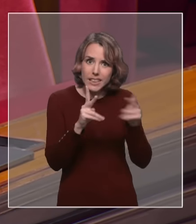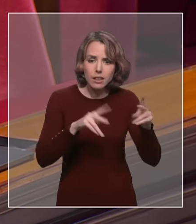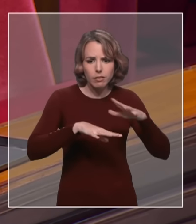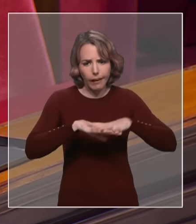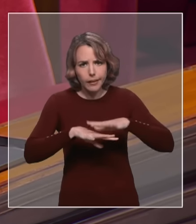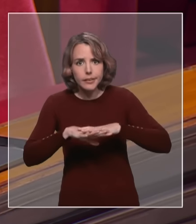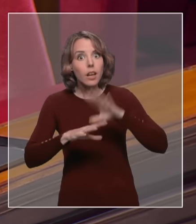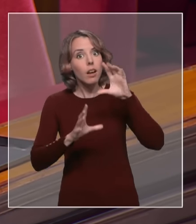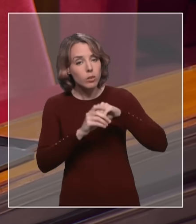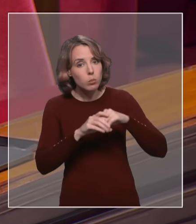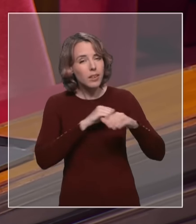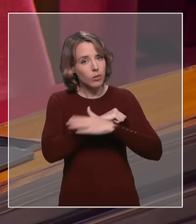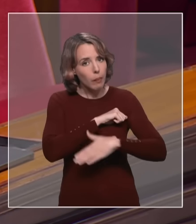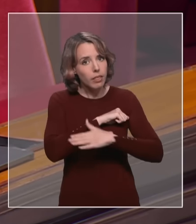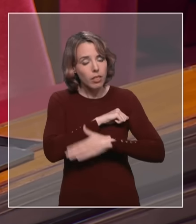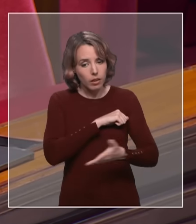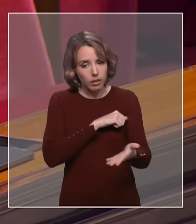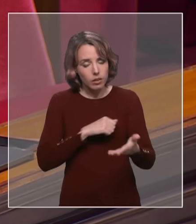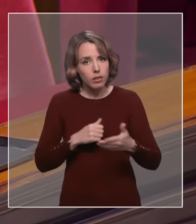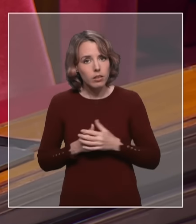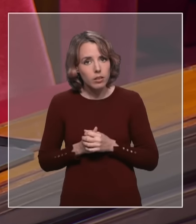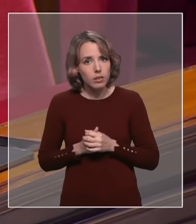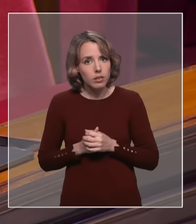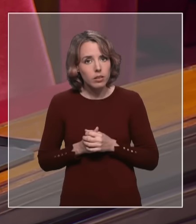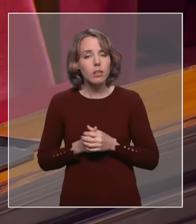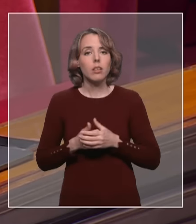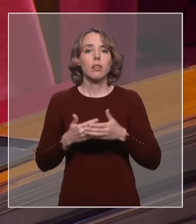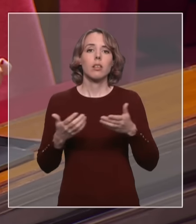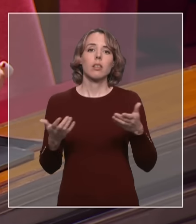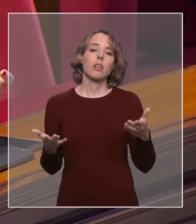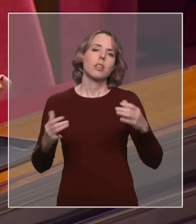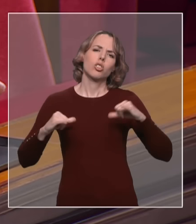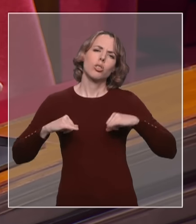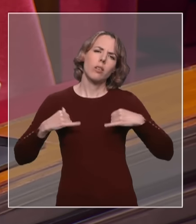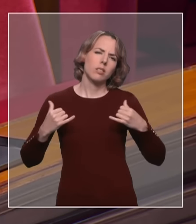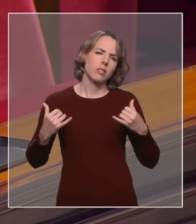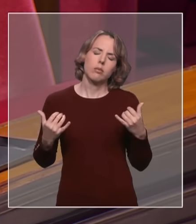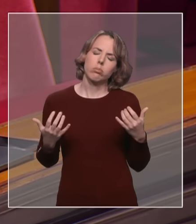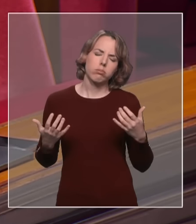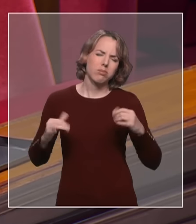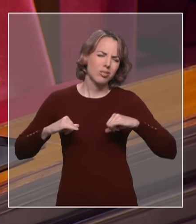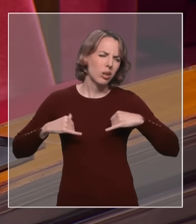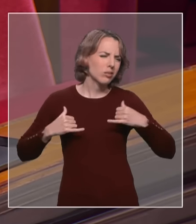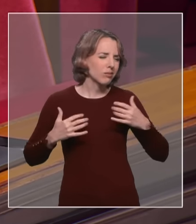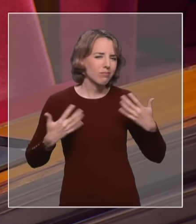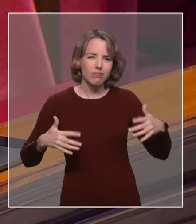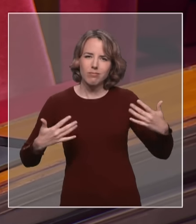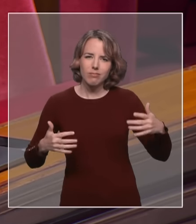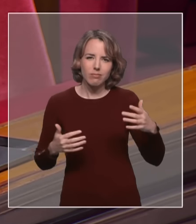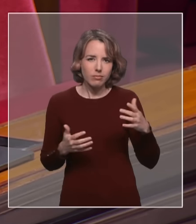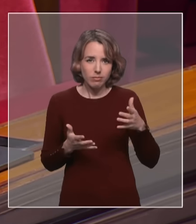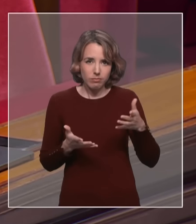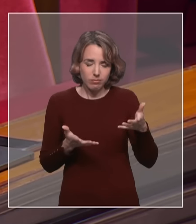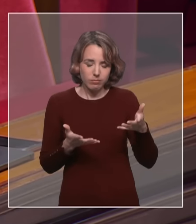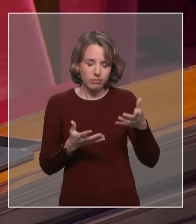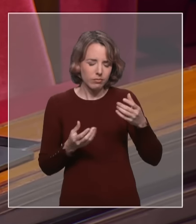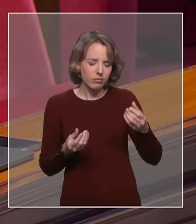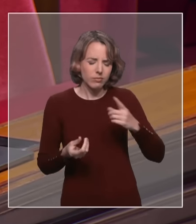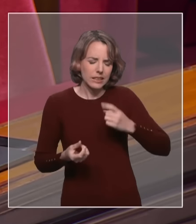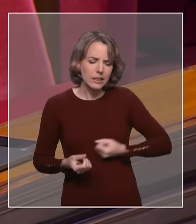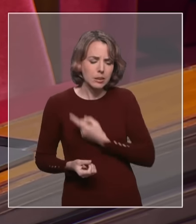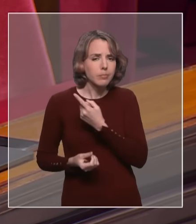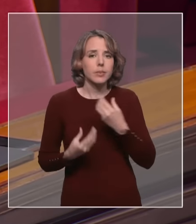dans nos campagnes. Ce fléau qui frappe des jeunes, de plus en plus jeunes, et aussi qui amène une délinquance